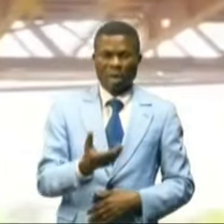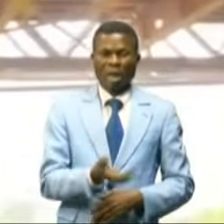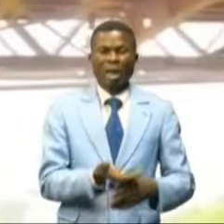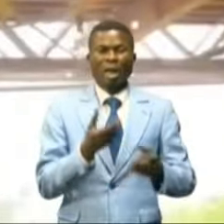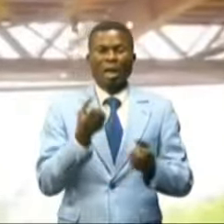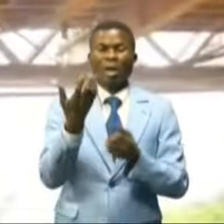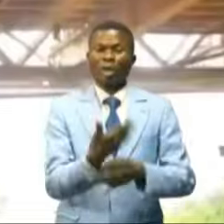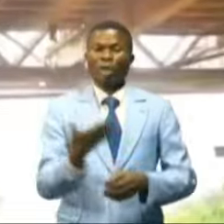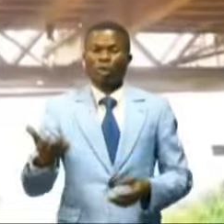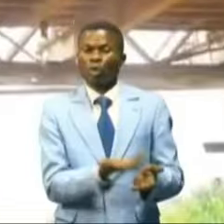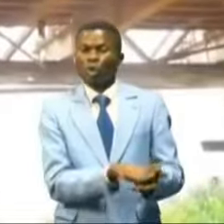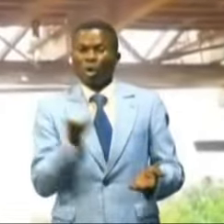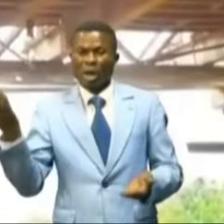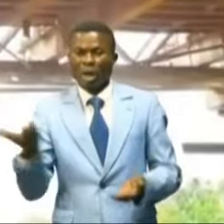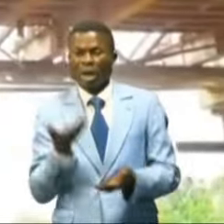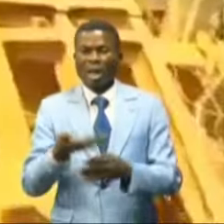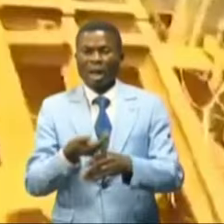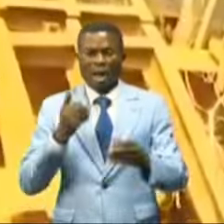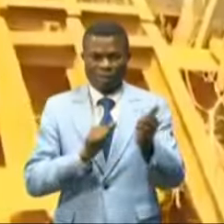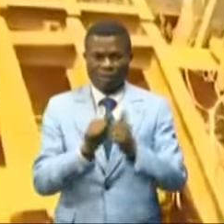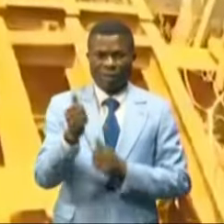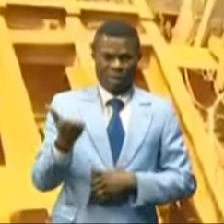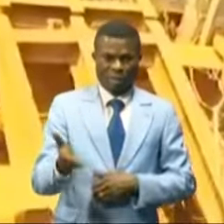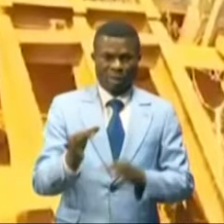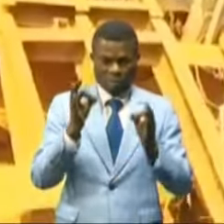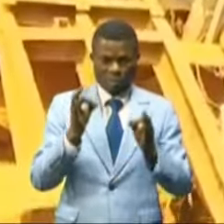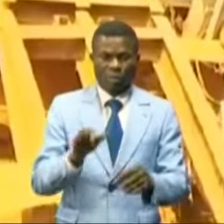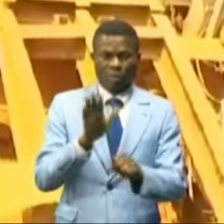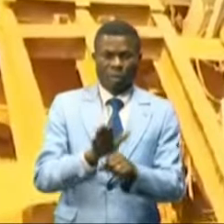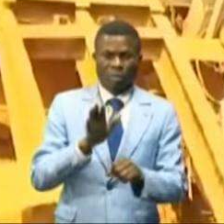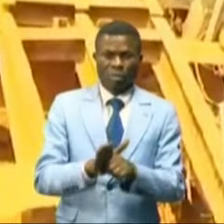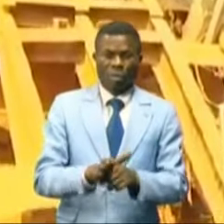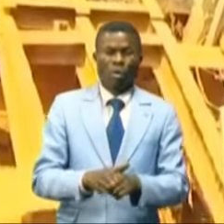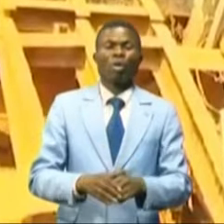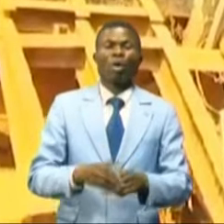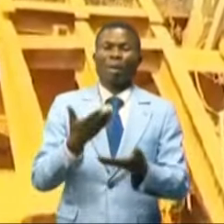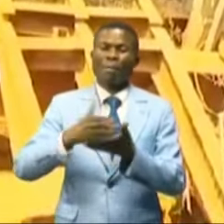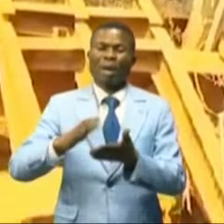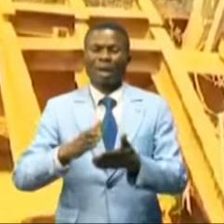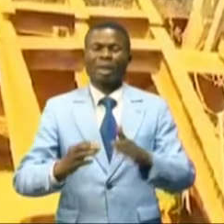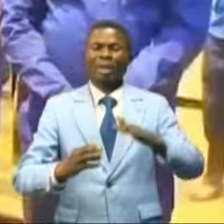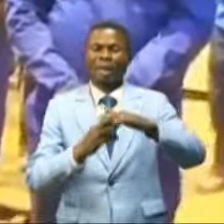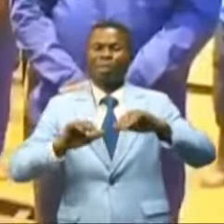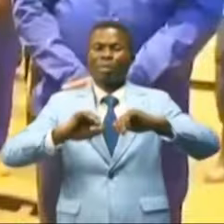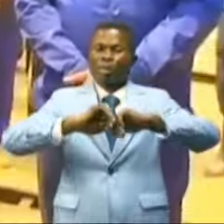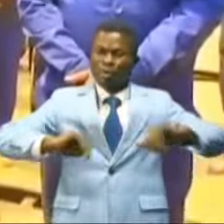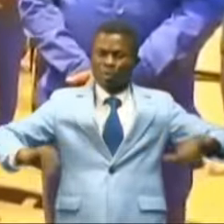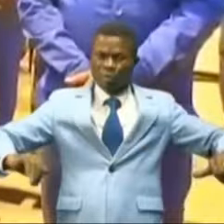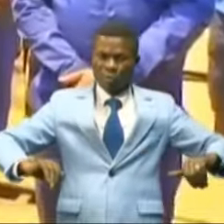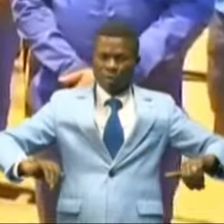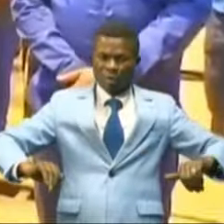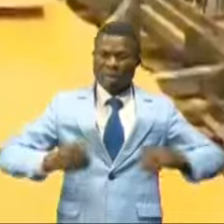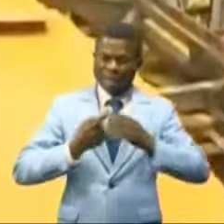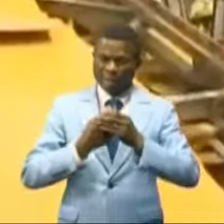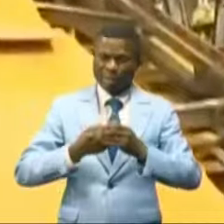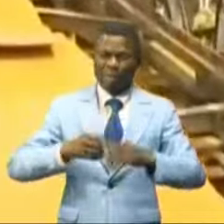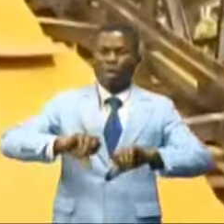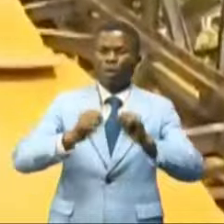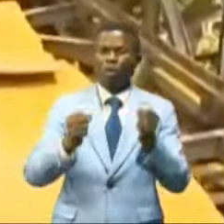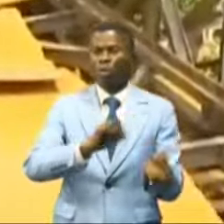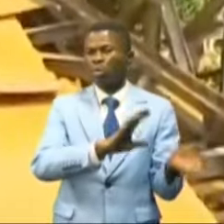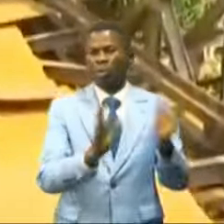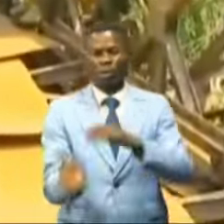leurs marchandises avant le passage, car plusieurs pièces de ces ponts sont détachées, laissant ainsi ces derniers dans